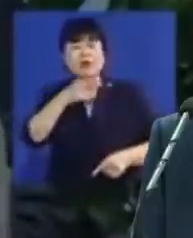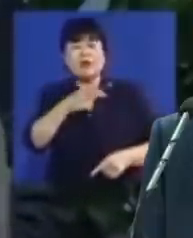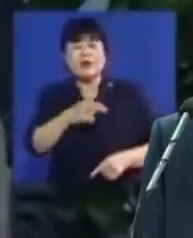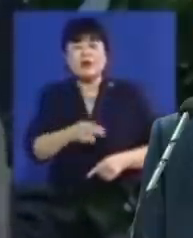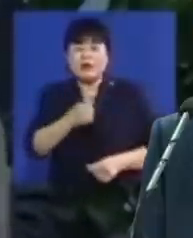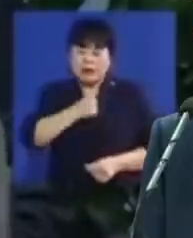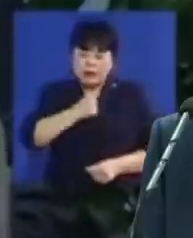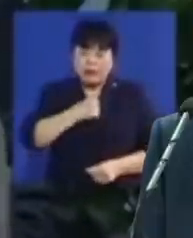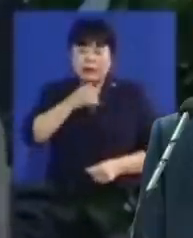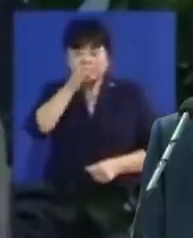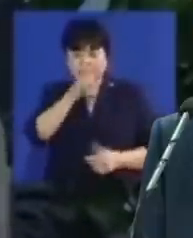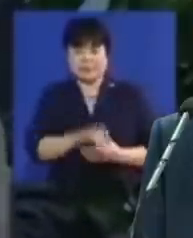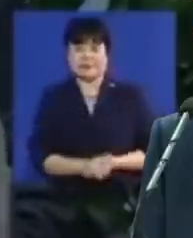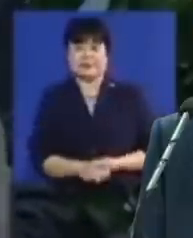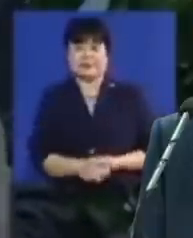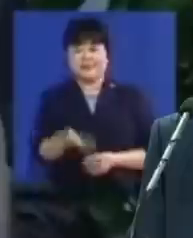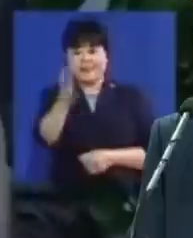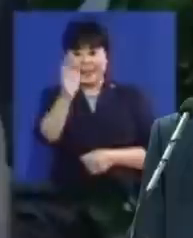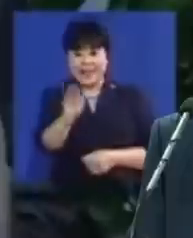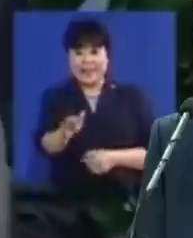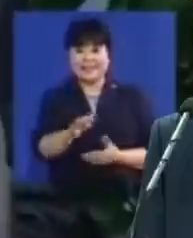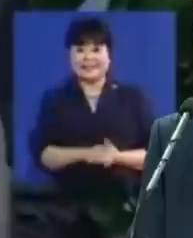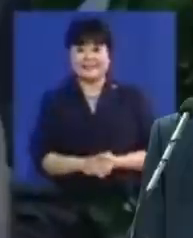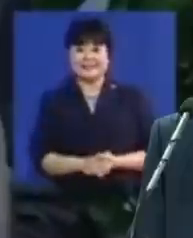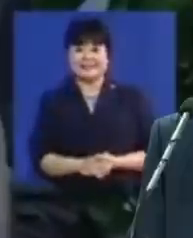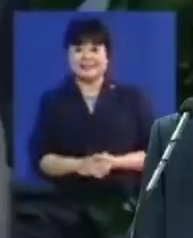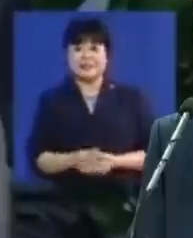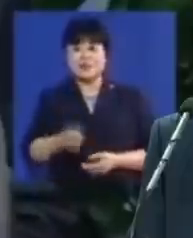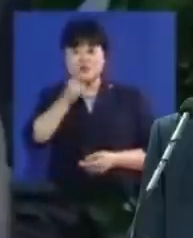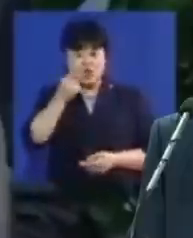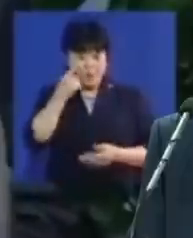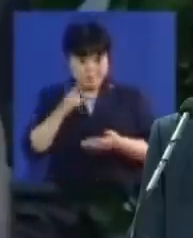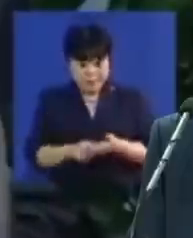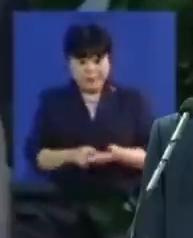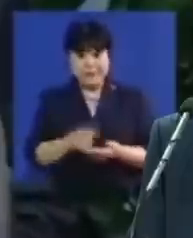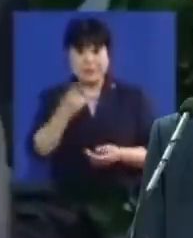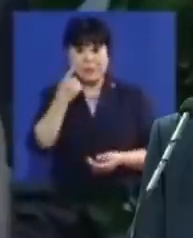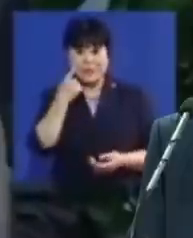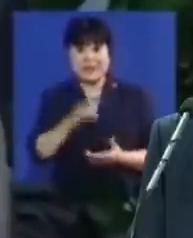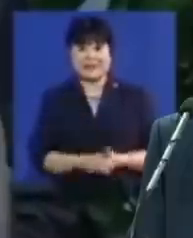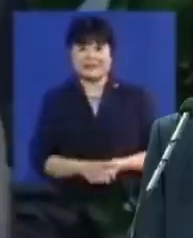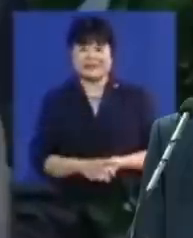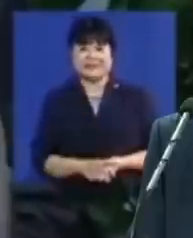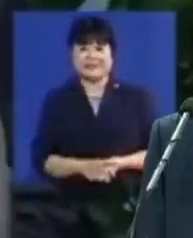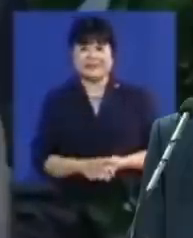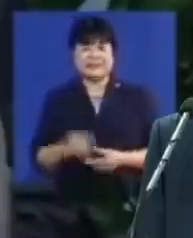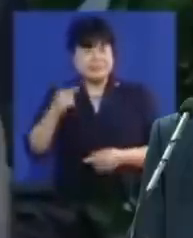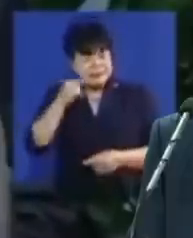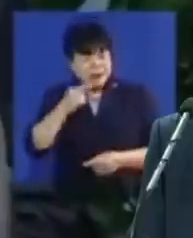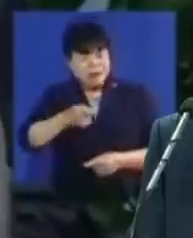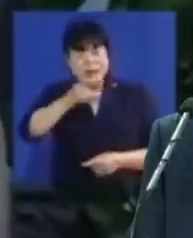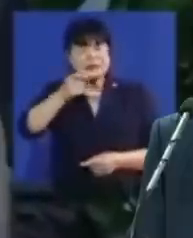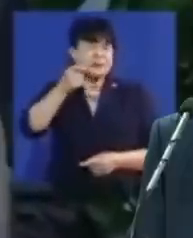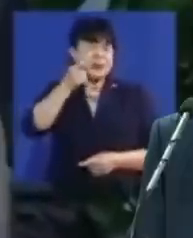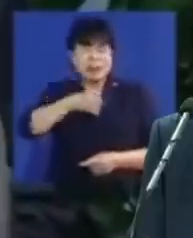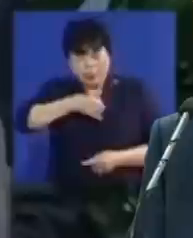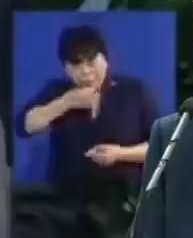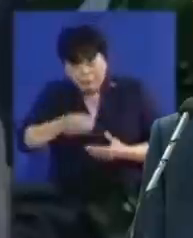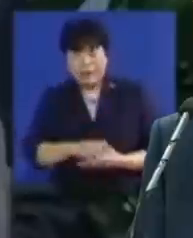그럽지요. 그런데 연못물을 발견하니까 써서 마실 수가